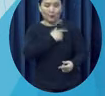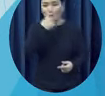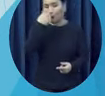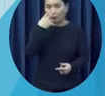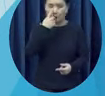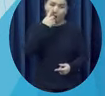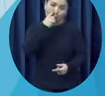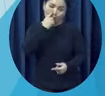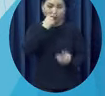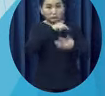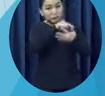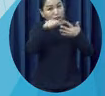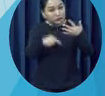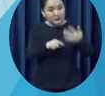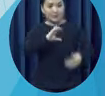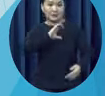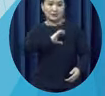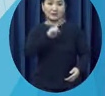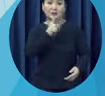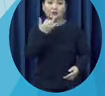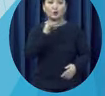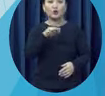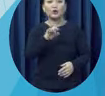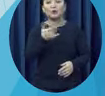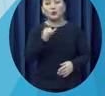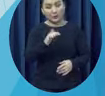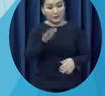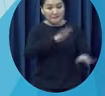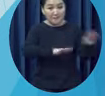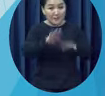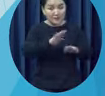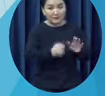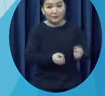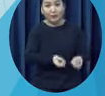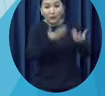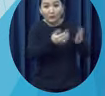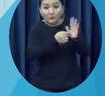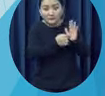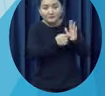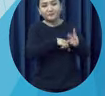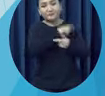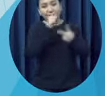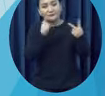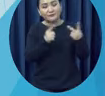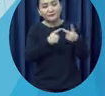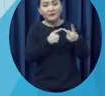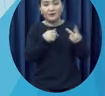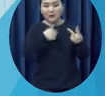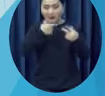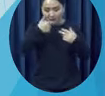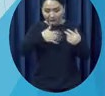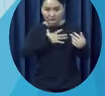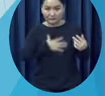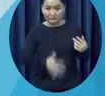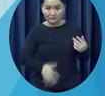уйтгарлах гих мэтчлэн энэ сэтгэл зүйн докторгүй байдлууд илэрхийн хажуугаар сэтгэл зүйн докторгүй байдал илрээд ирэхээр гаднах